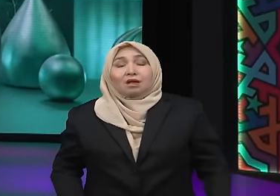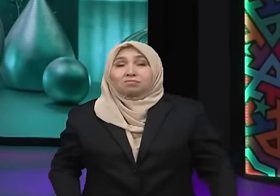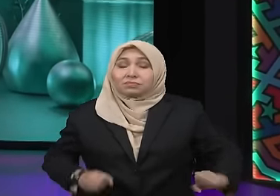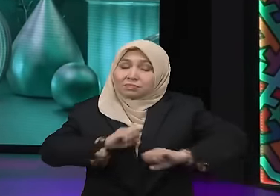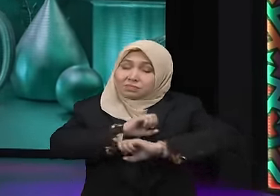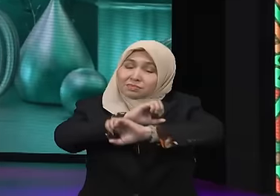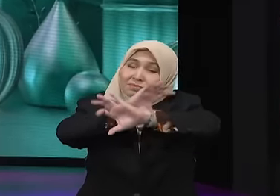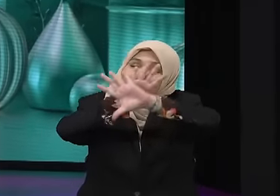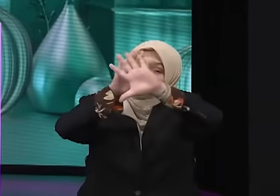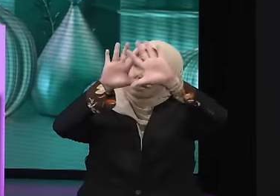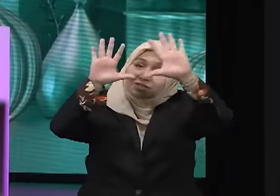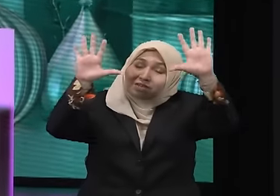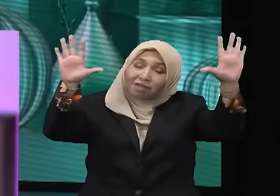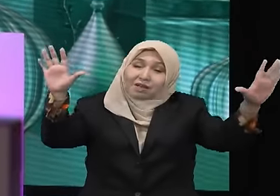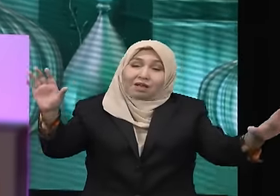Kesiangan yang